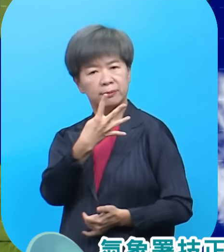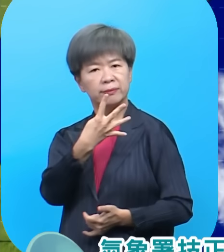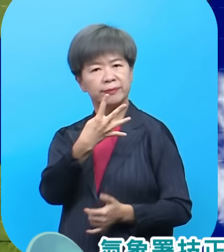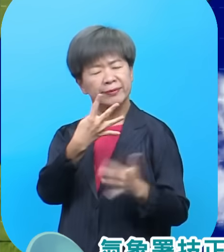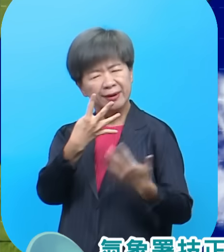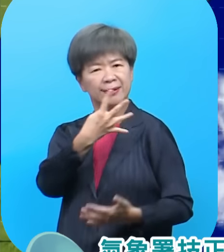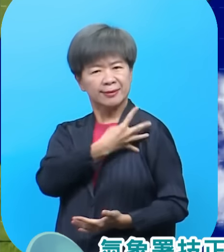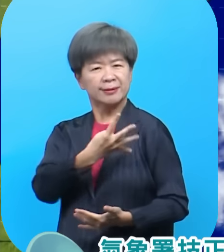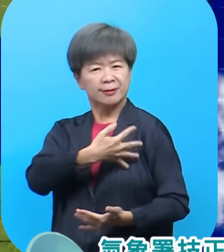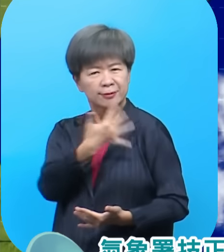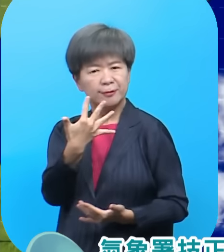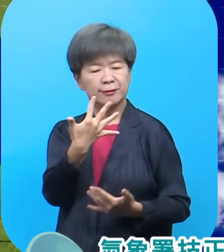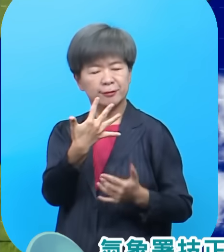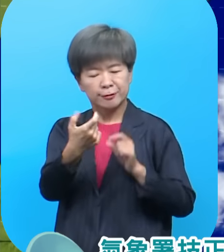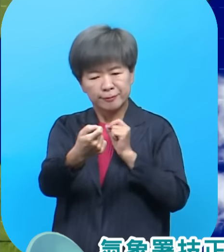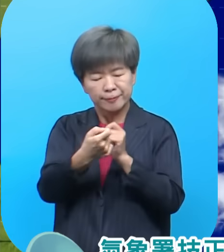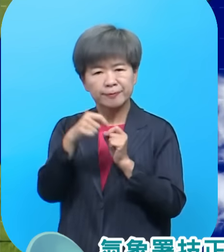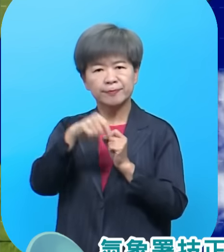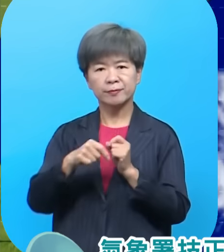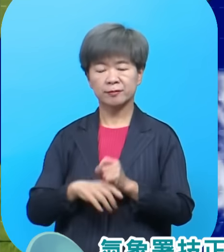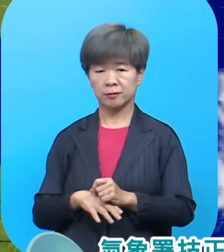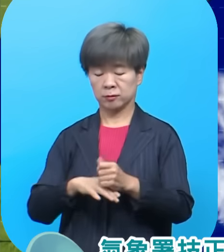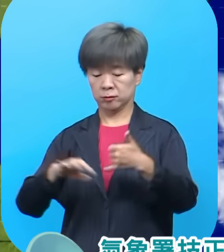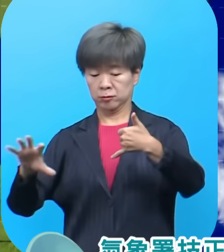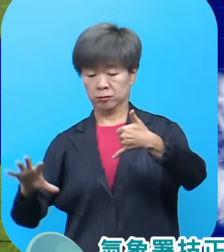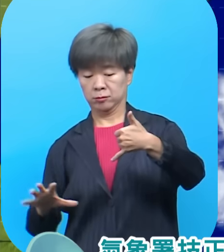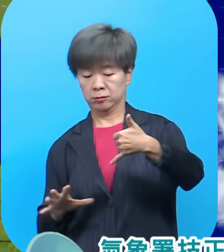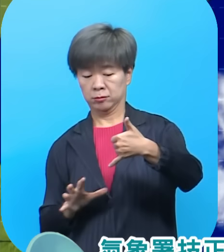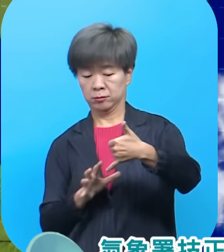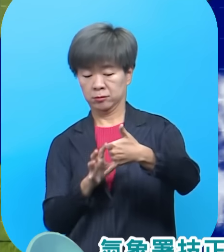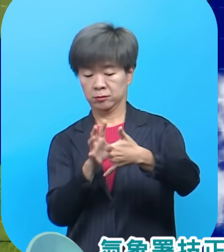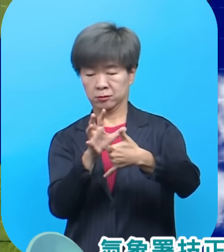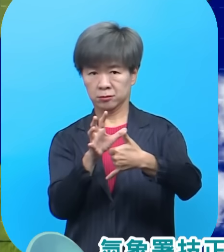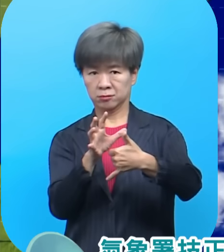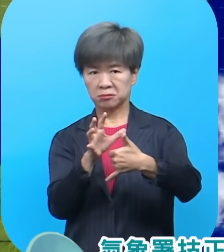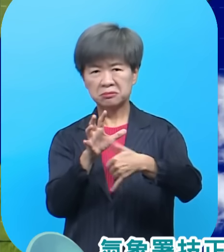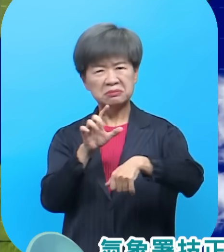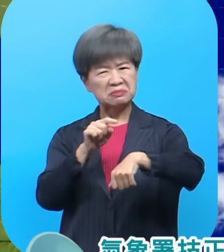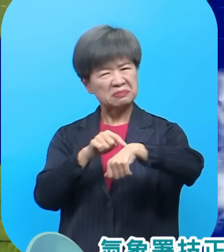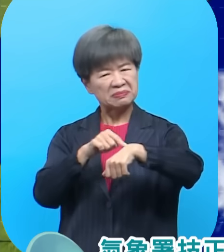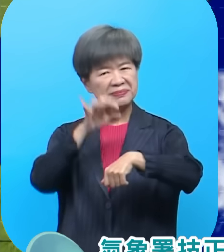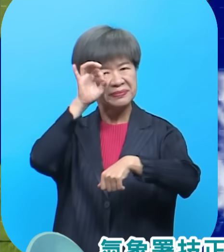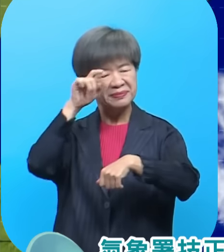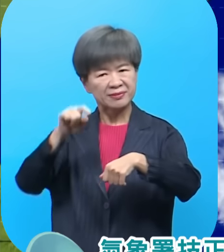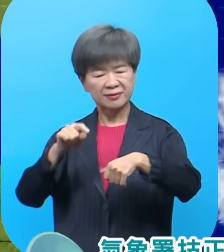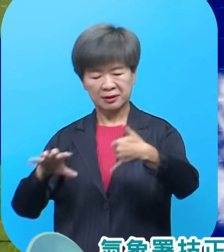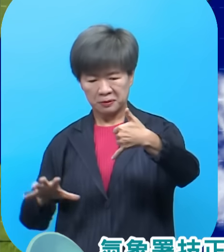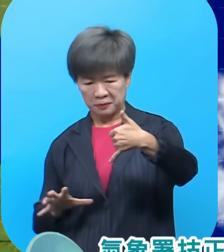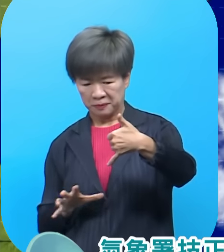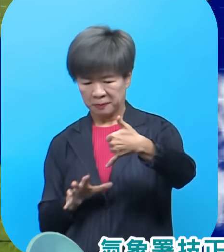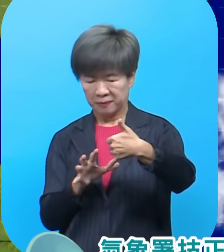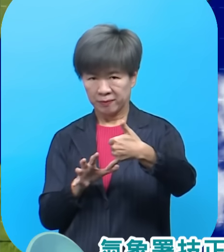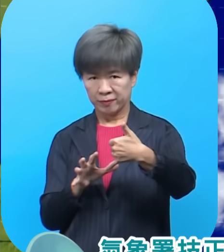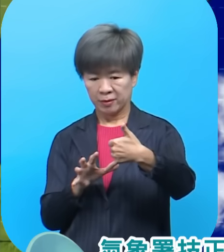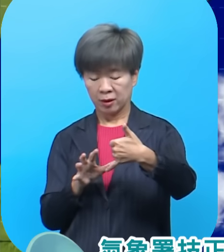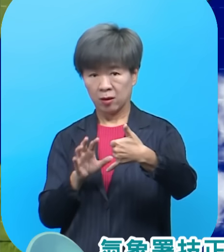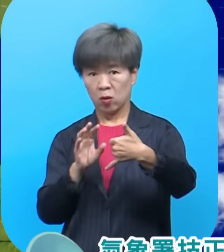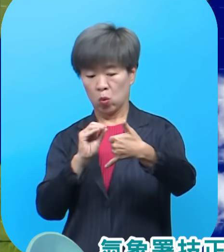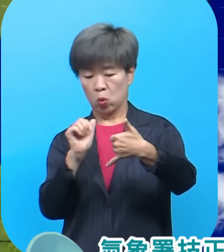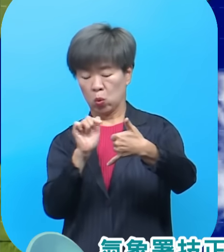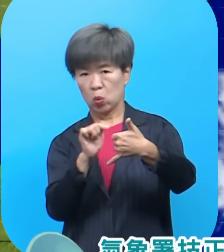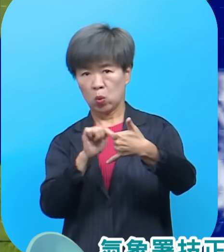星期五南下，那另外台风啊逐渐往上，那当然可能就是看它在往上碰到我们陆地